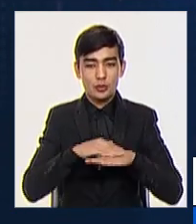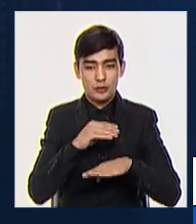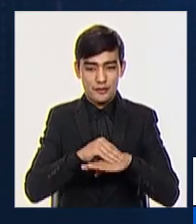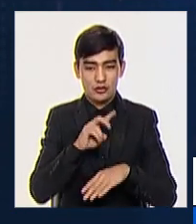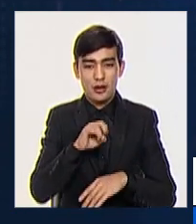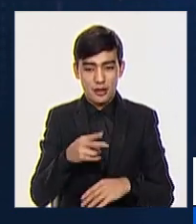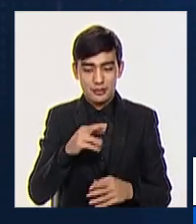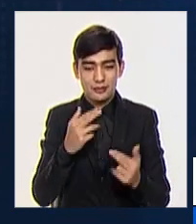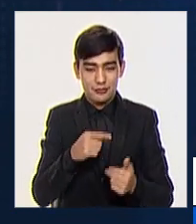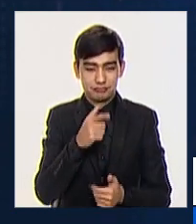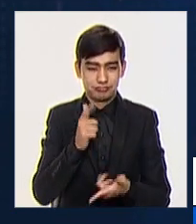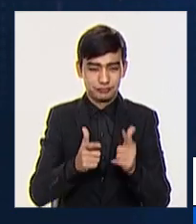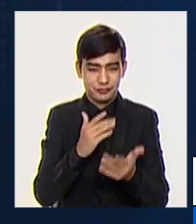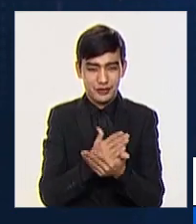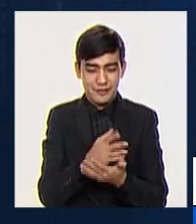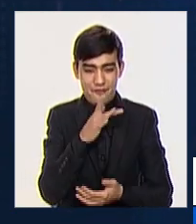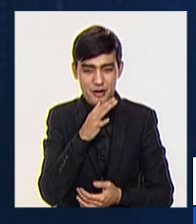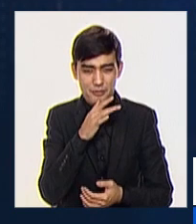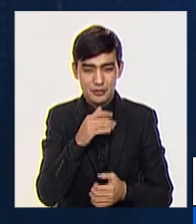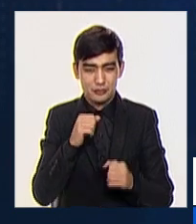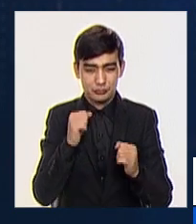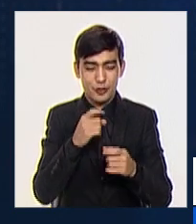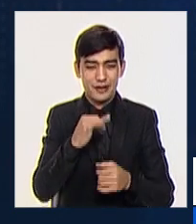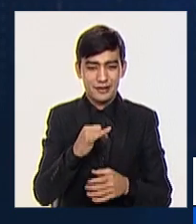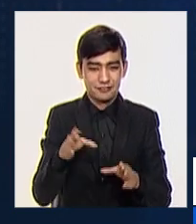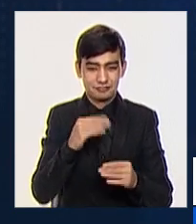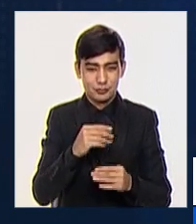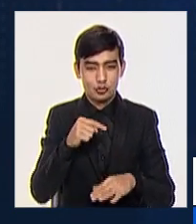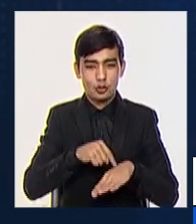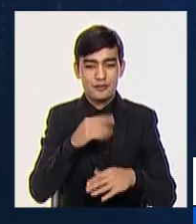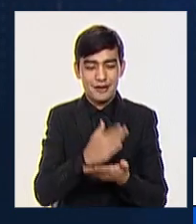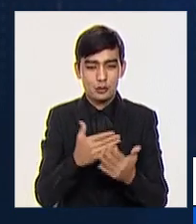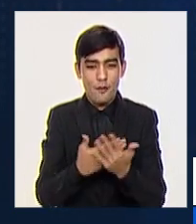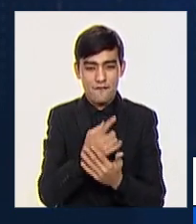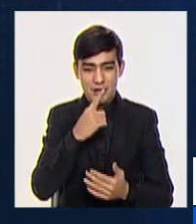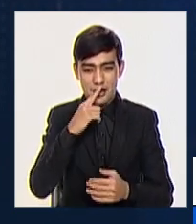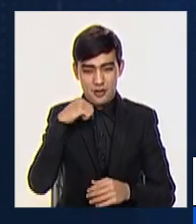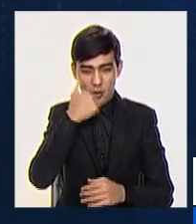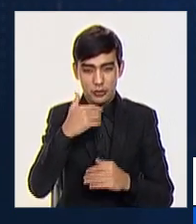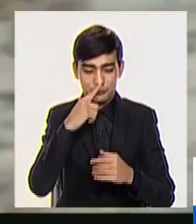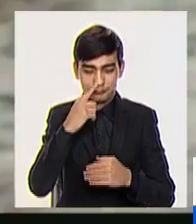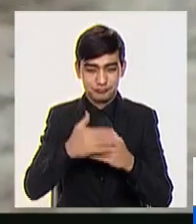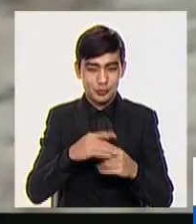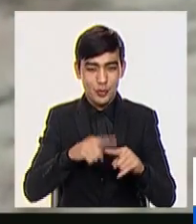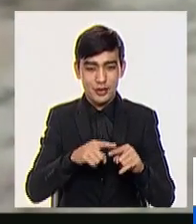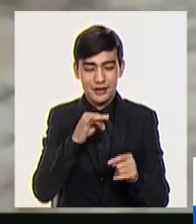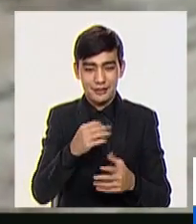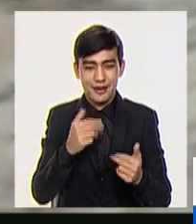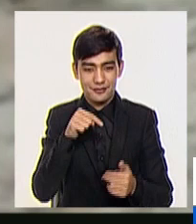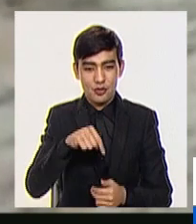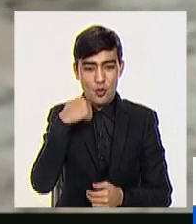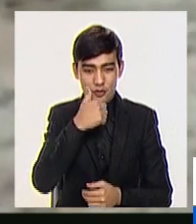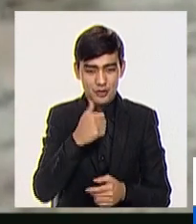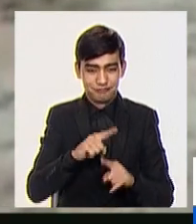Наталья, да, здесь настоящая зимняя сказка и чувствуется приближение Нового года. Конечно, в этом году